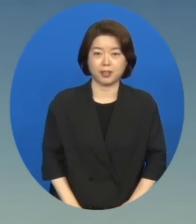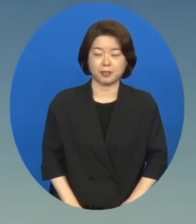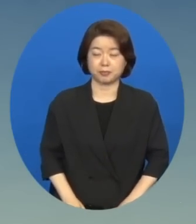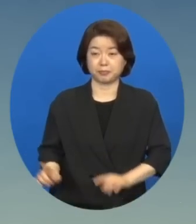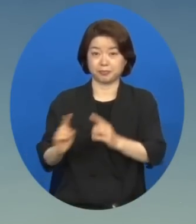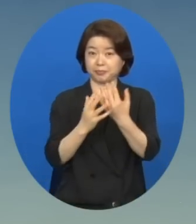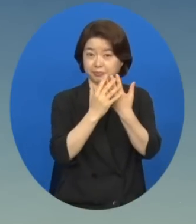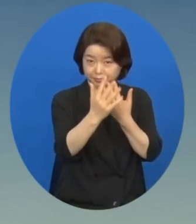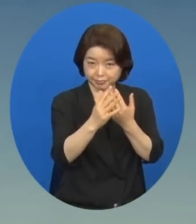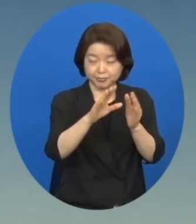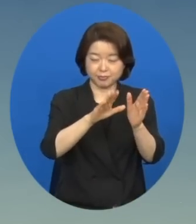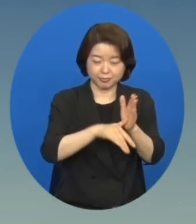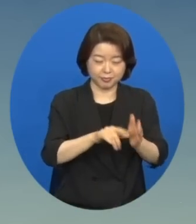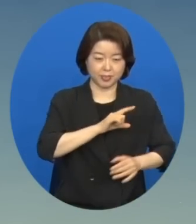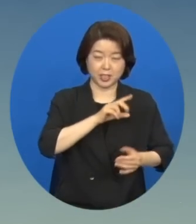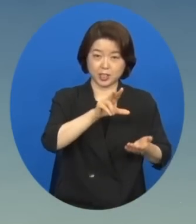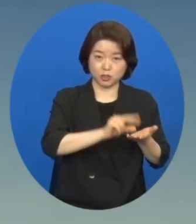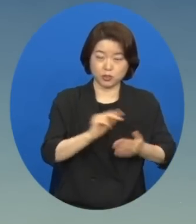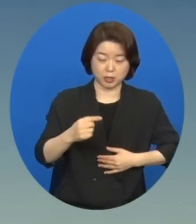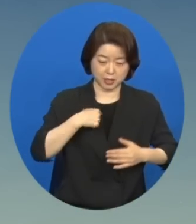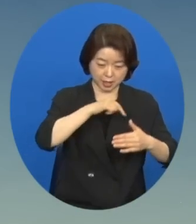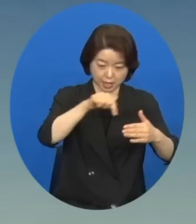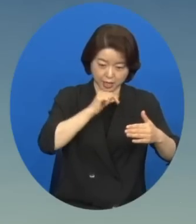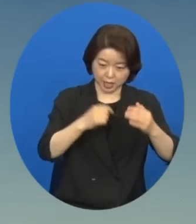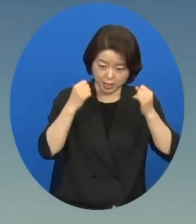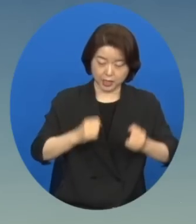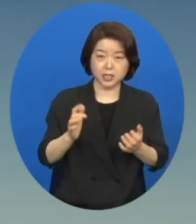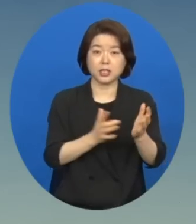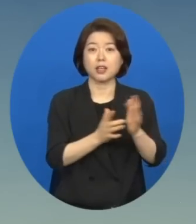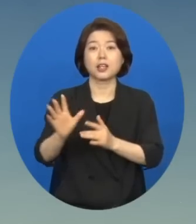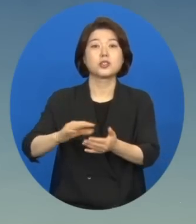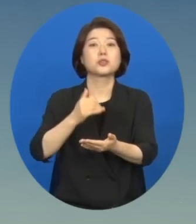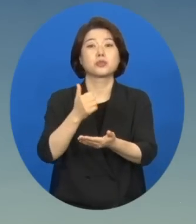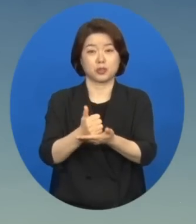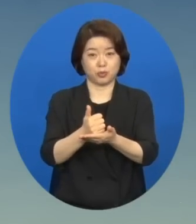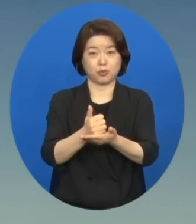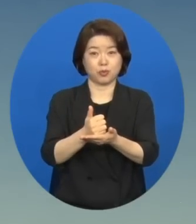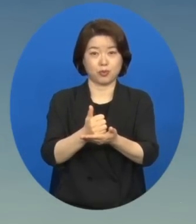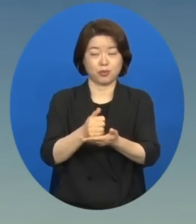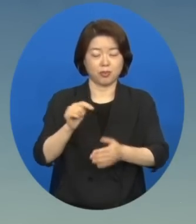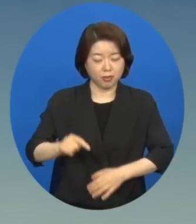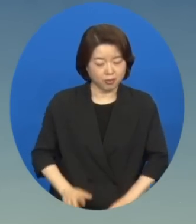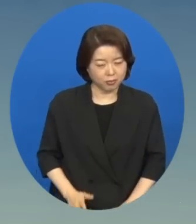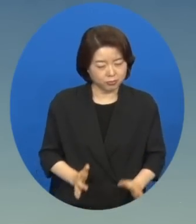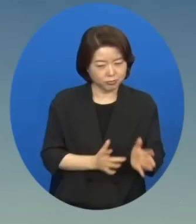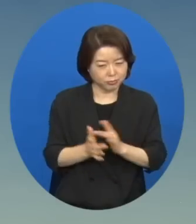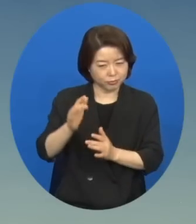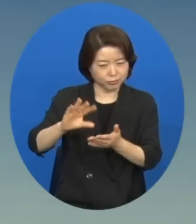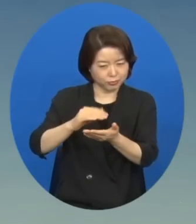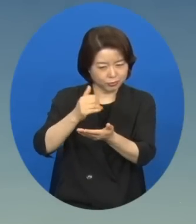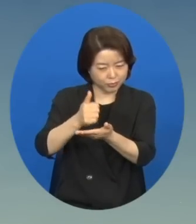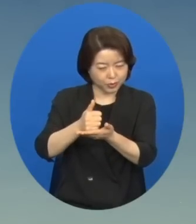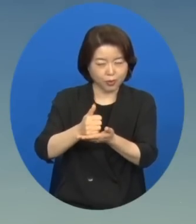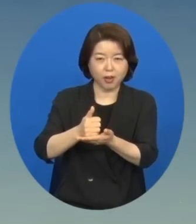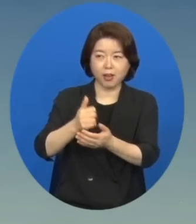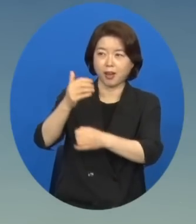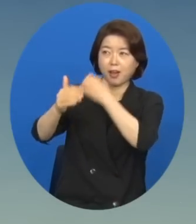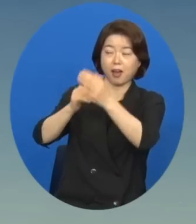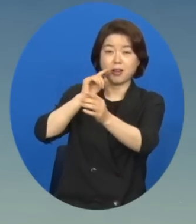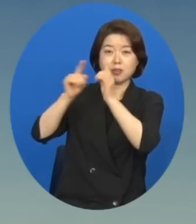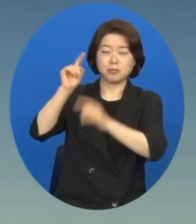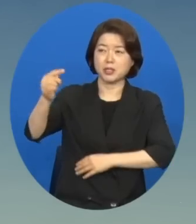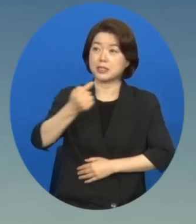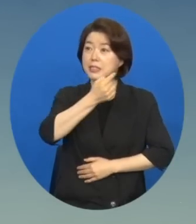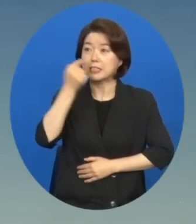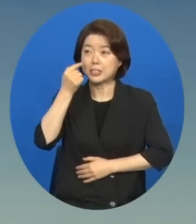주제가 내 안에 계신 예수 그리스도였거든요. 내 안에 계신 예수 그리스도가 하나님의 말씀에 그